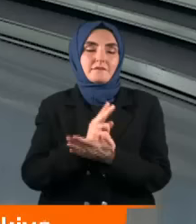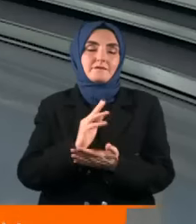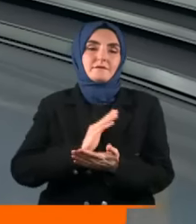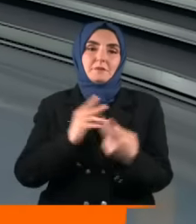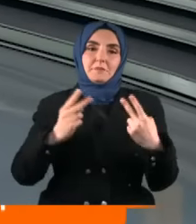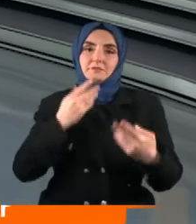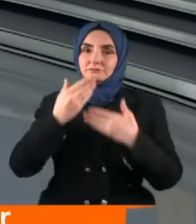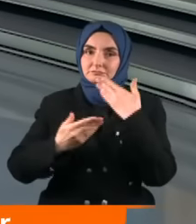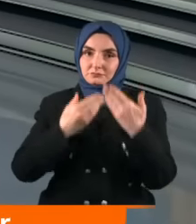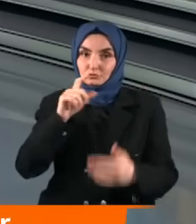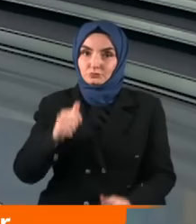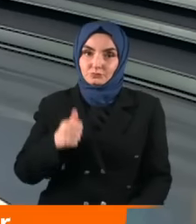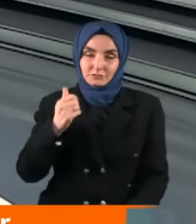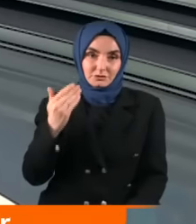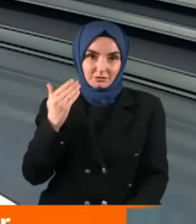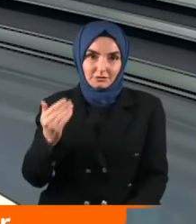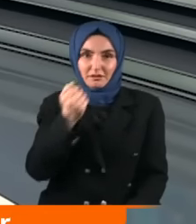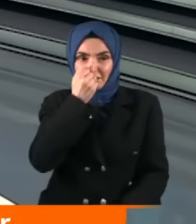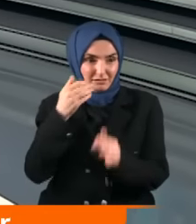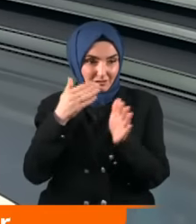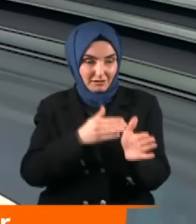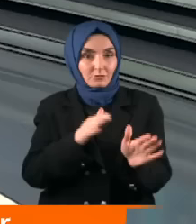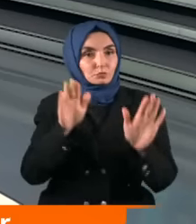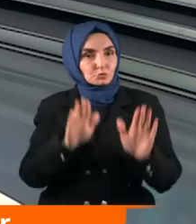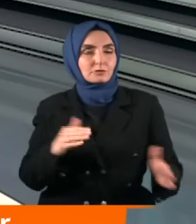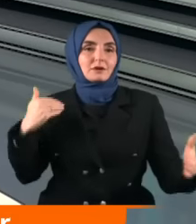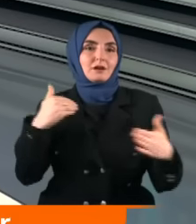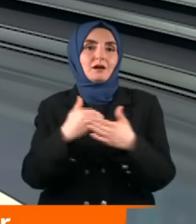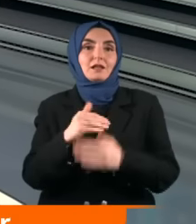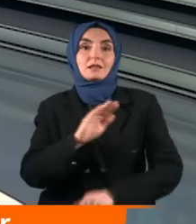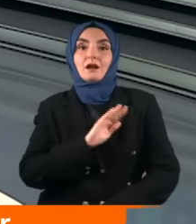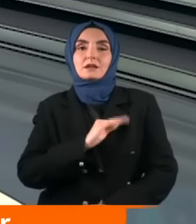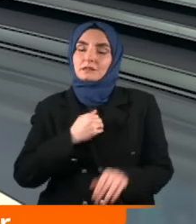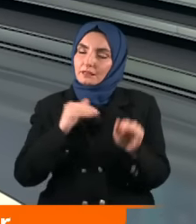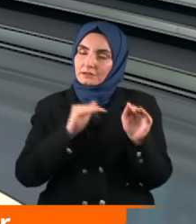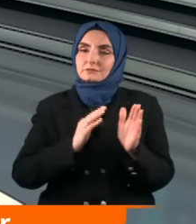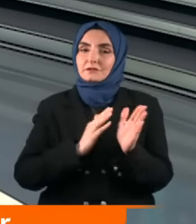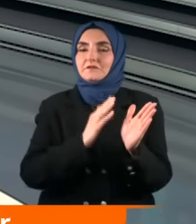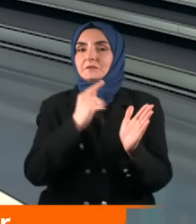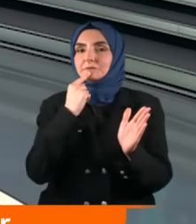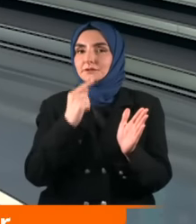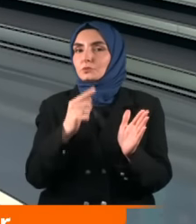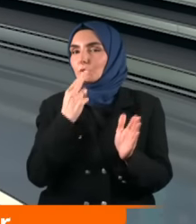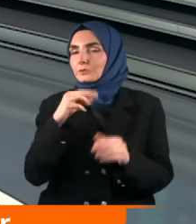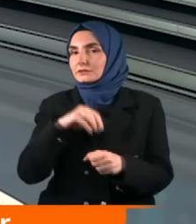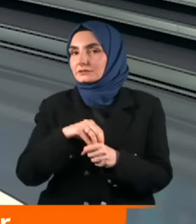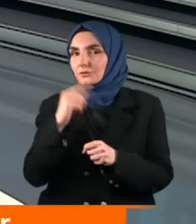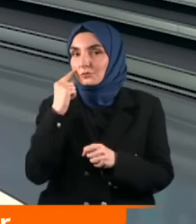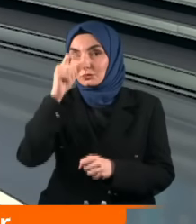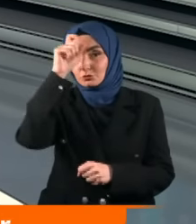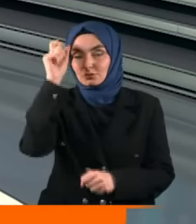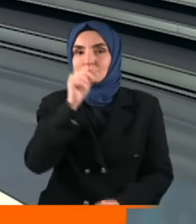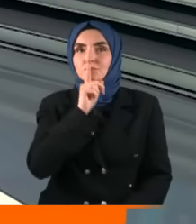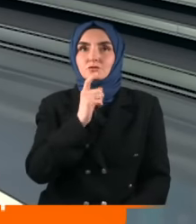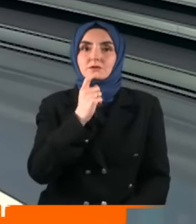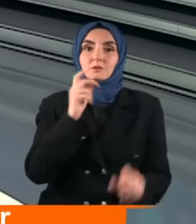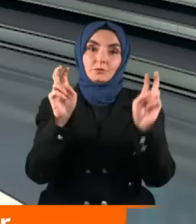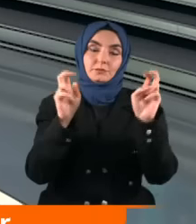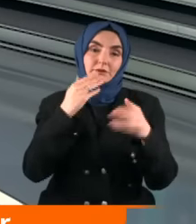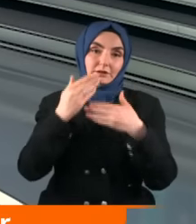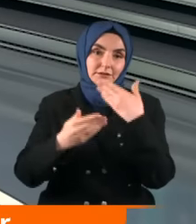Akan kan duruncaya kadar Gazze'ye desteğimizi sürdüreceğiz dedi. Cumhurbaşkanı o konuşmasında Türkiye yüzyılı vurgusu da yaptı. Ardından şu cümleyi